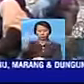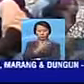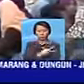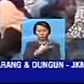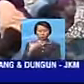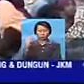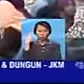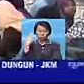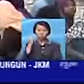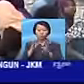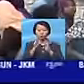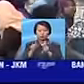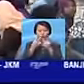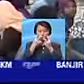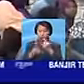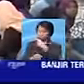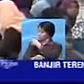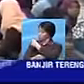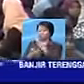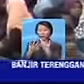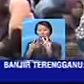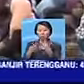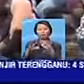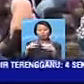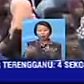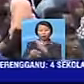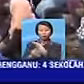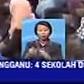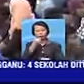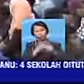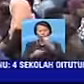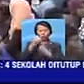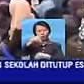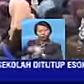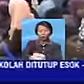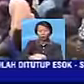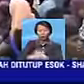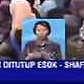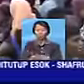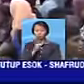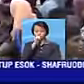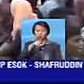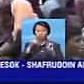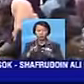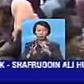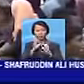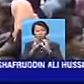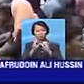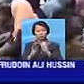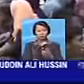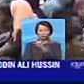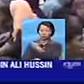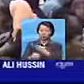lepas. Dan kalau kita tengok sendiri bagaimana mereka menikmati makan malam. Sebenarnya boleh dikatakan